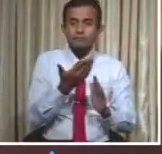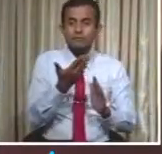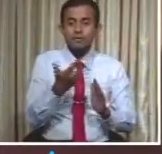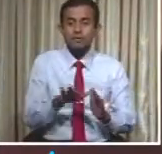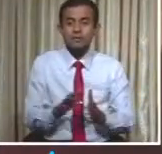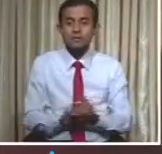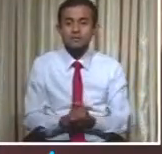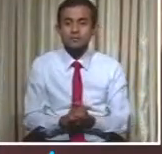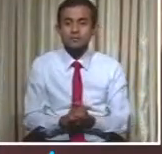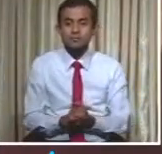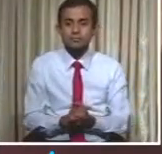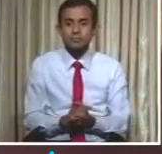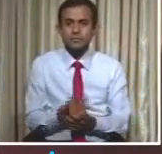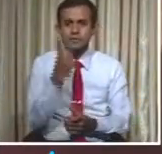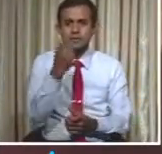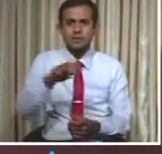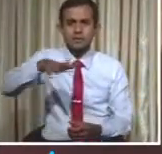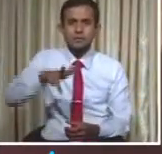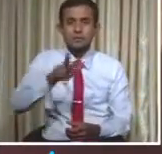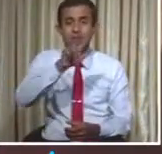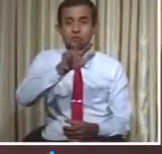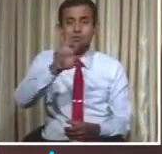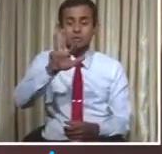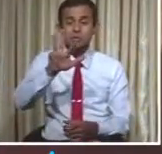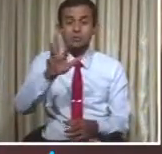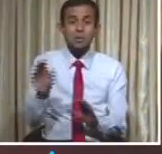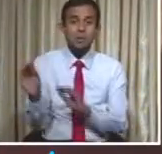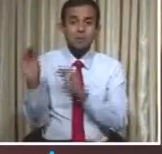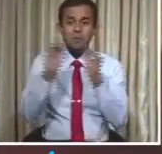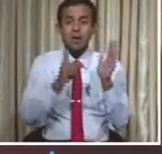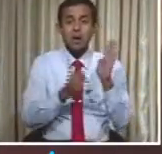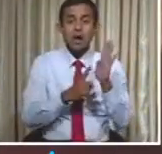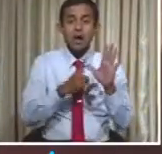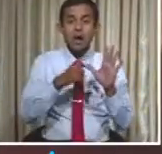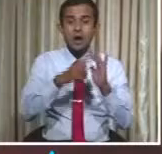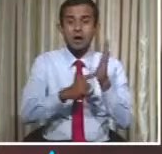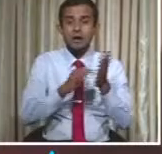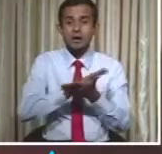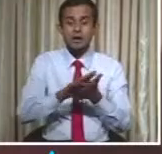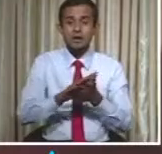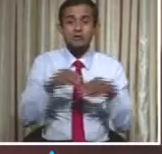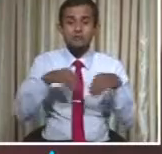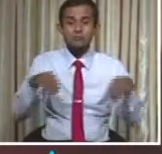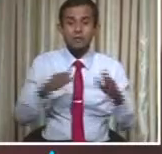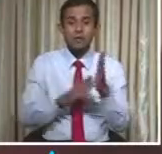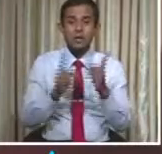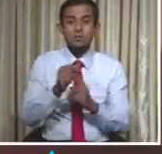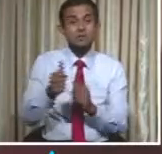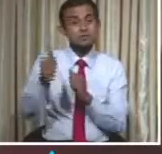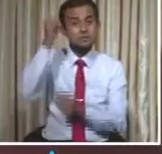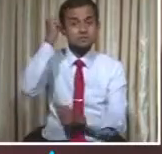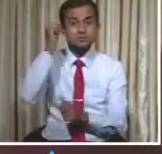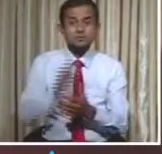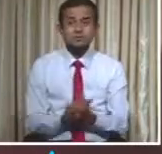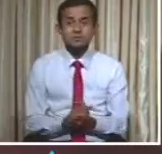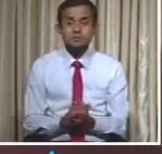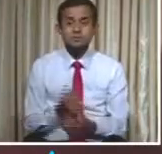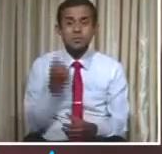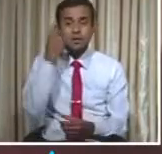විශේෂයෙන්ම 1989 න් පස්සේ ලලිත් අතුලත් මුදලි මැතිතුමා කෘෂිකර්ම ඇමතිවරයා විදියට කටයුතු කරපු කාලේ. ඉතින් මම යෝජනා